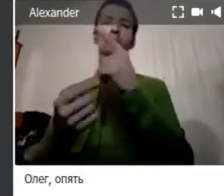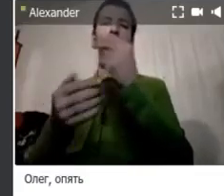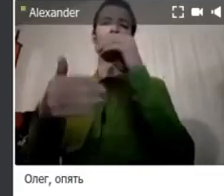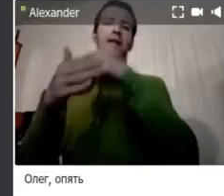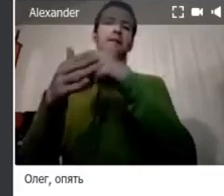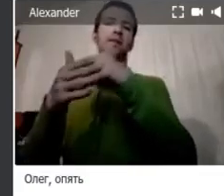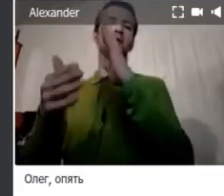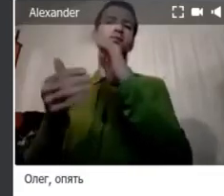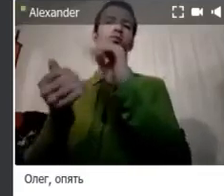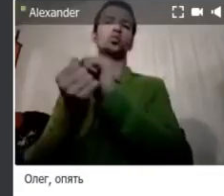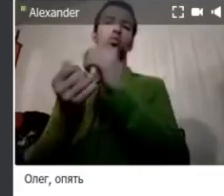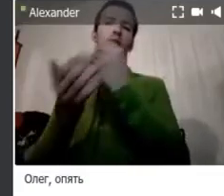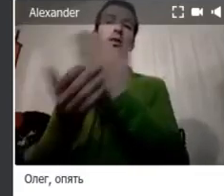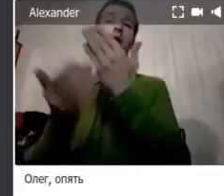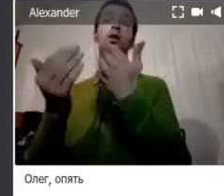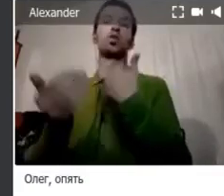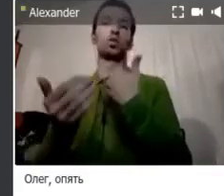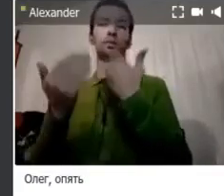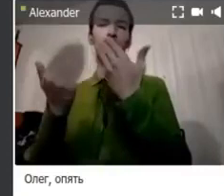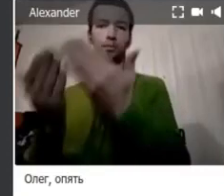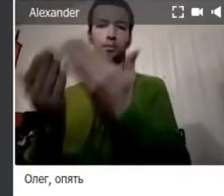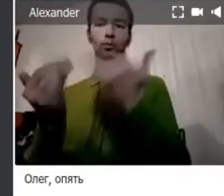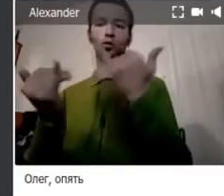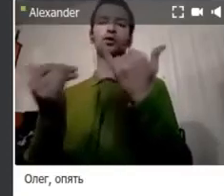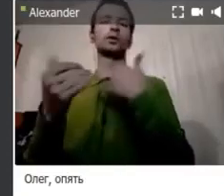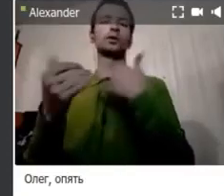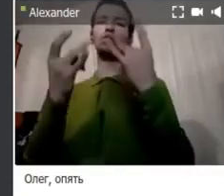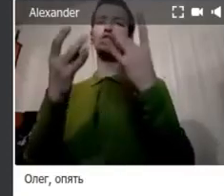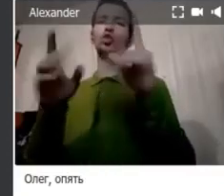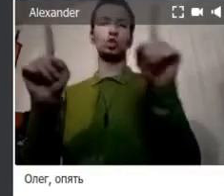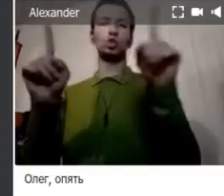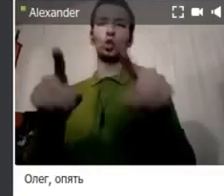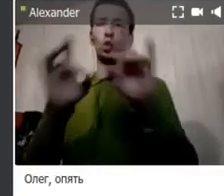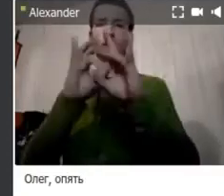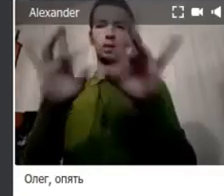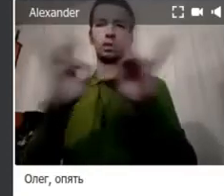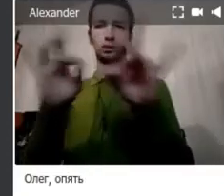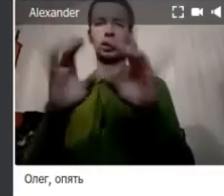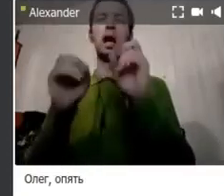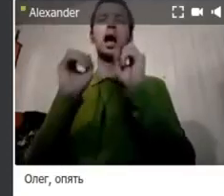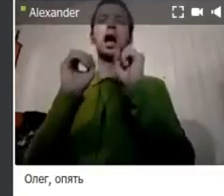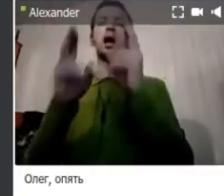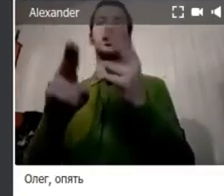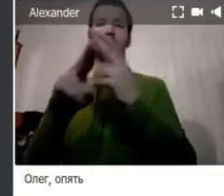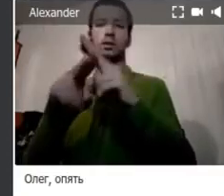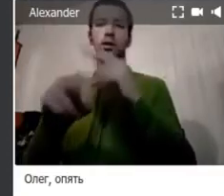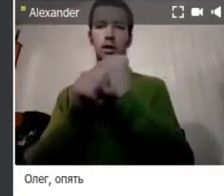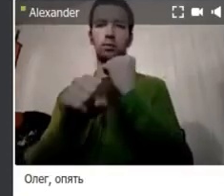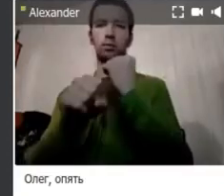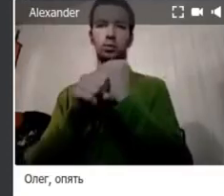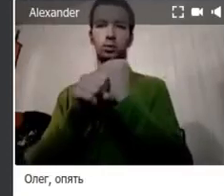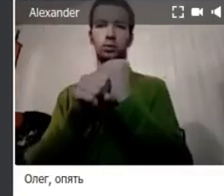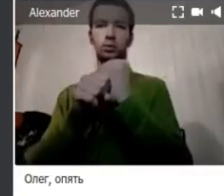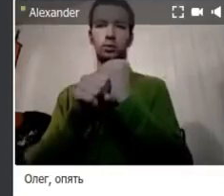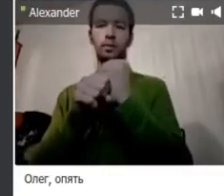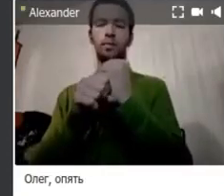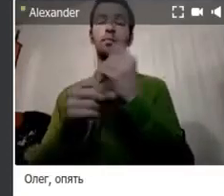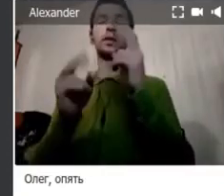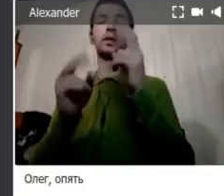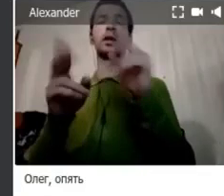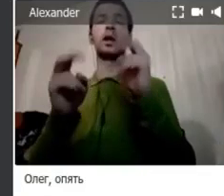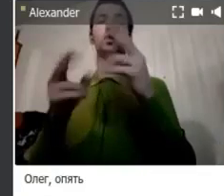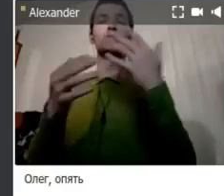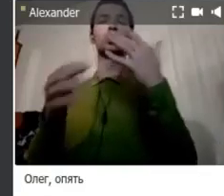как это работает. Значит, как я уже сказал, тема эта очень объемная и обширная. Я в